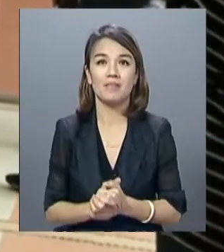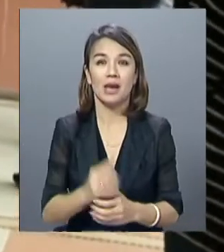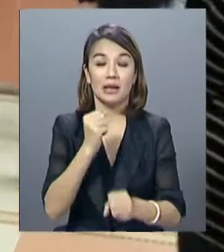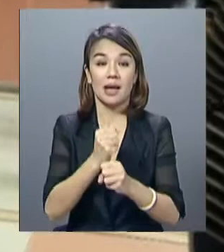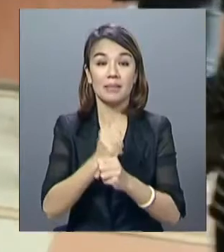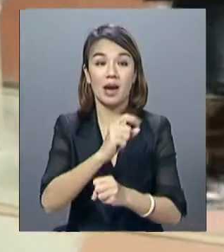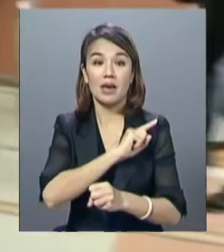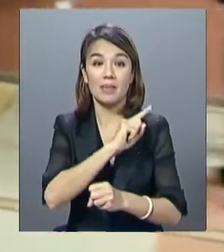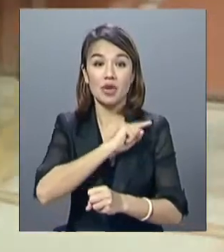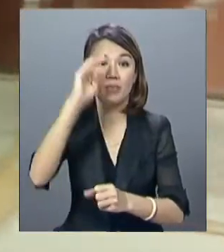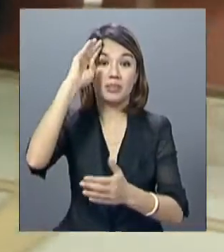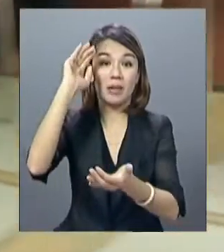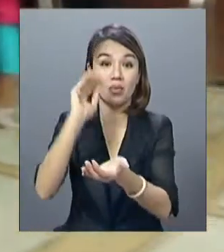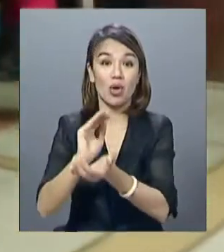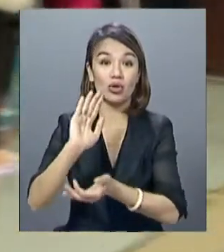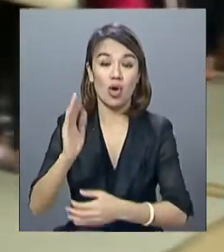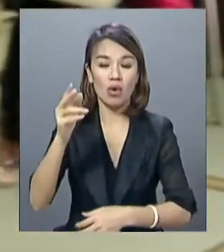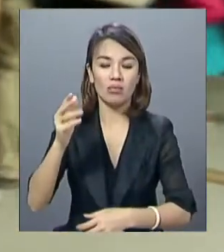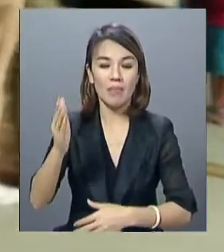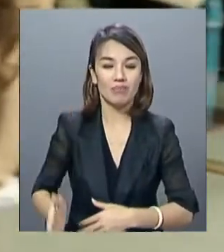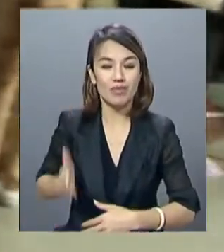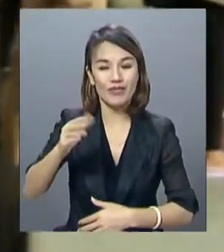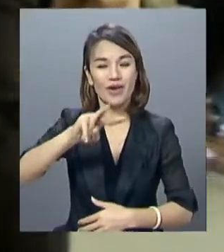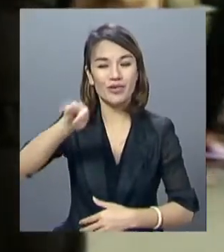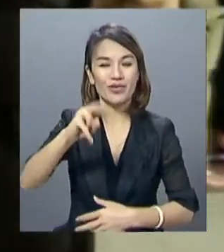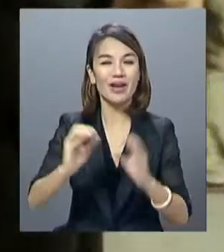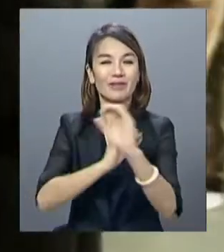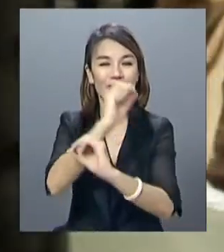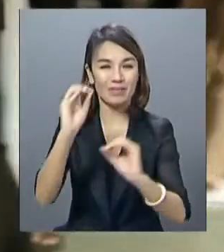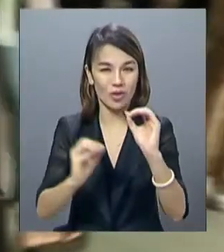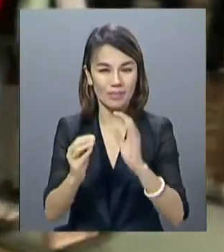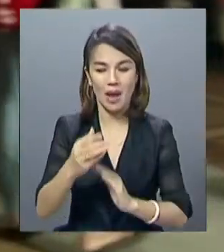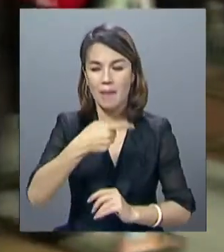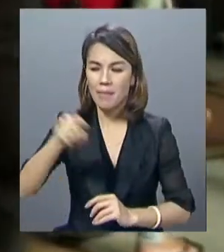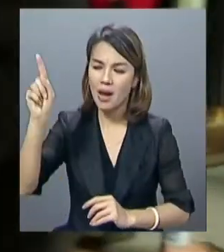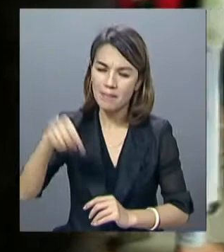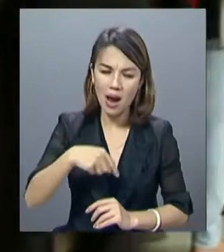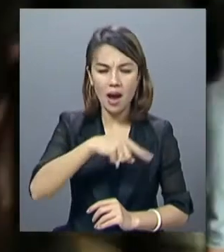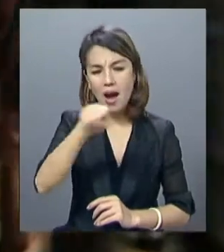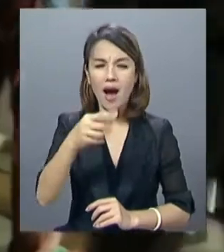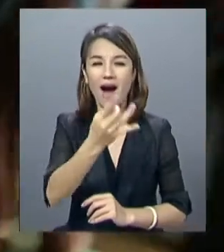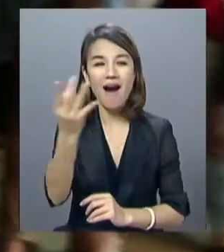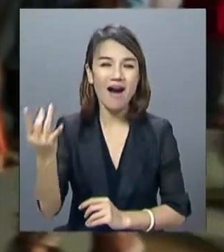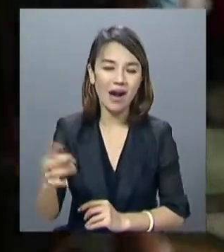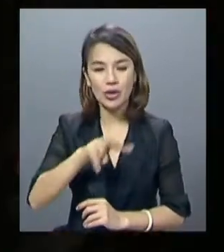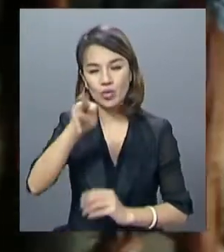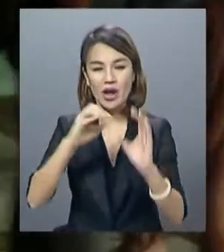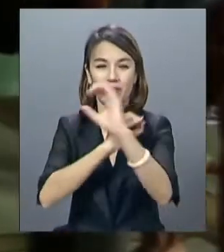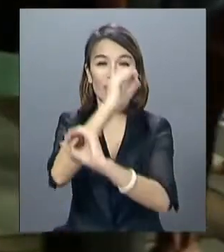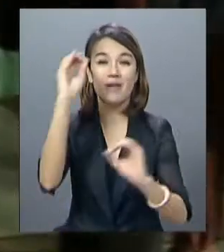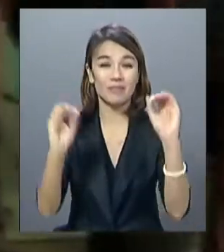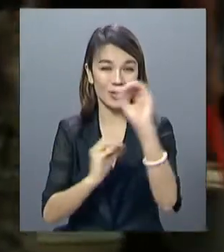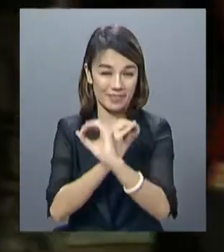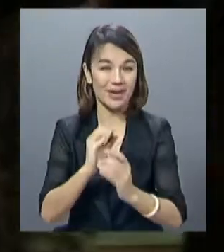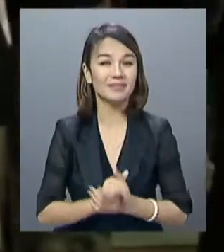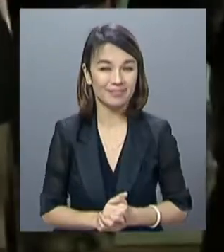แลความปลอดภัยประชาชนที่ว่าเดินไปมาเดินทางไปมานะทางรถไฟ